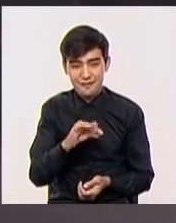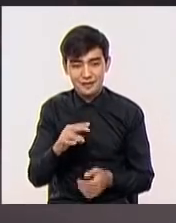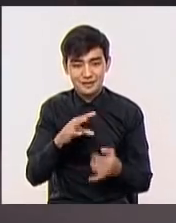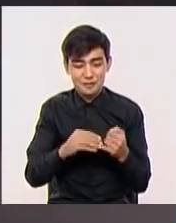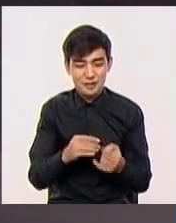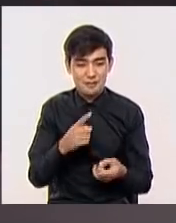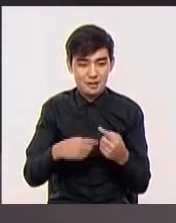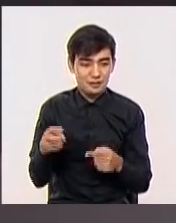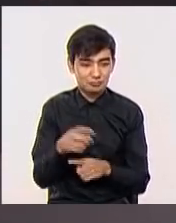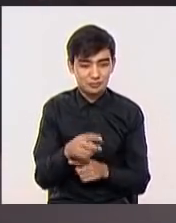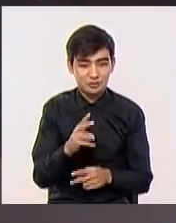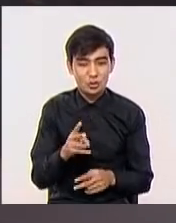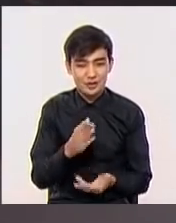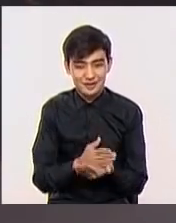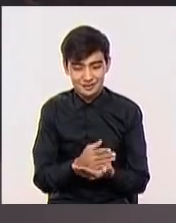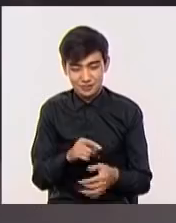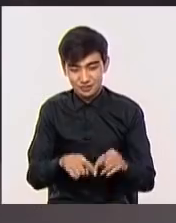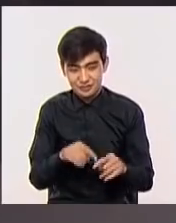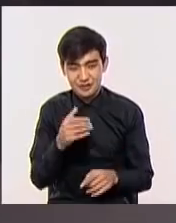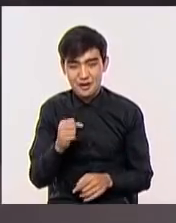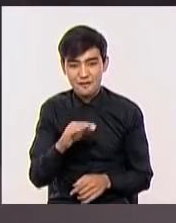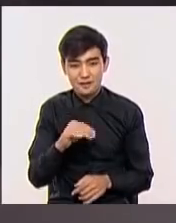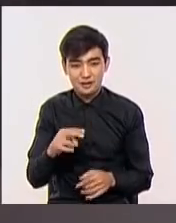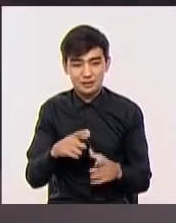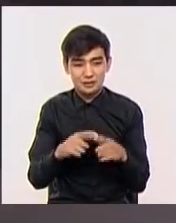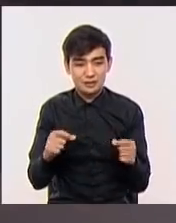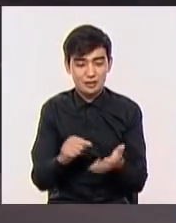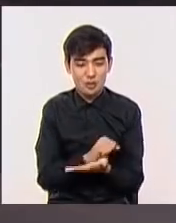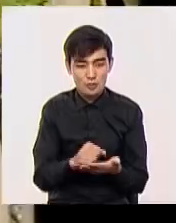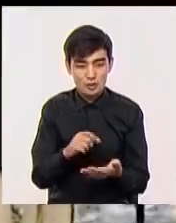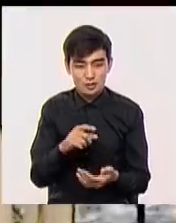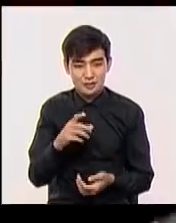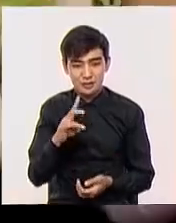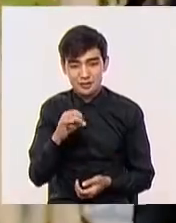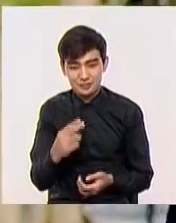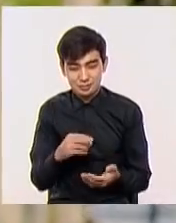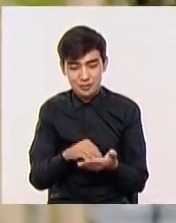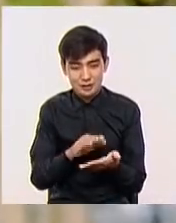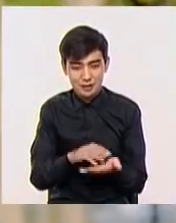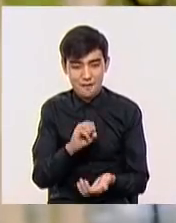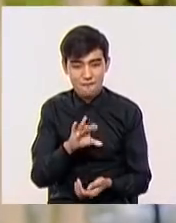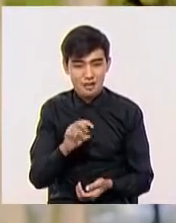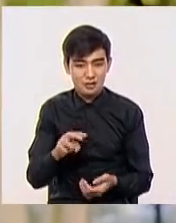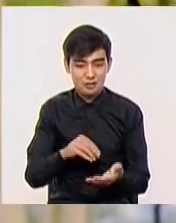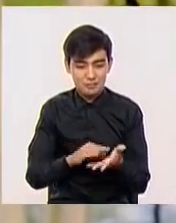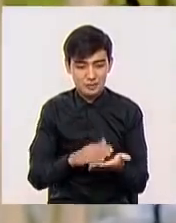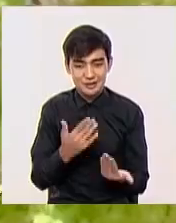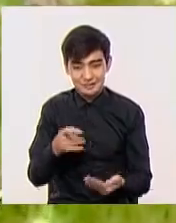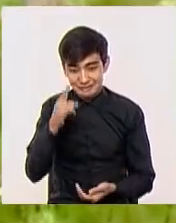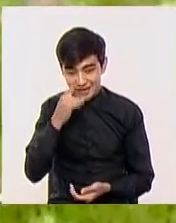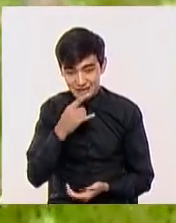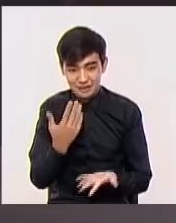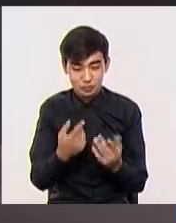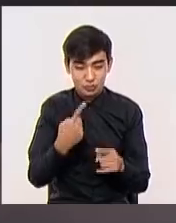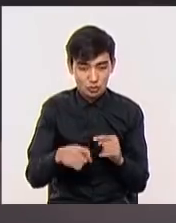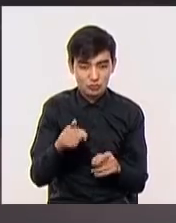жерінен оралған қандастар болса, Ауғанстан паспортындағы ұлт көрсетілген жерге ауған туған деген сөз жазылады. Ұлтымыз қазақ болса да